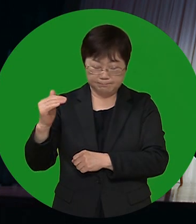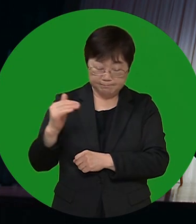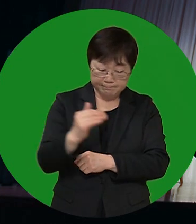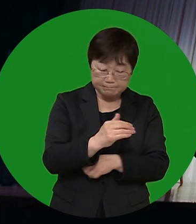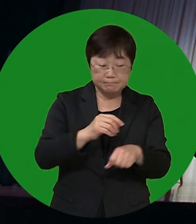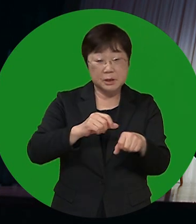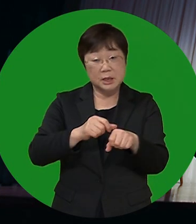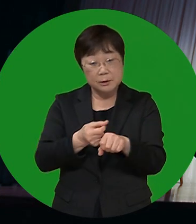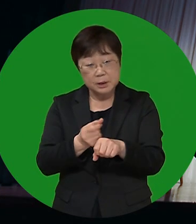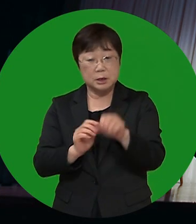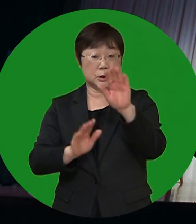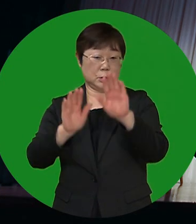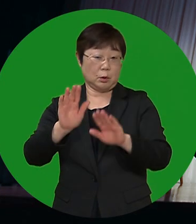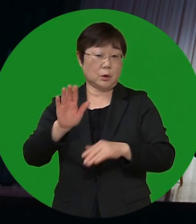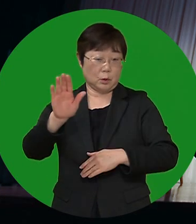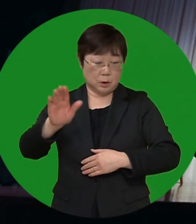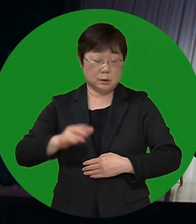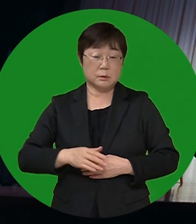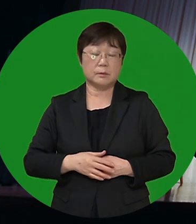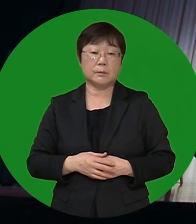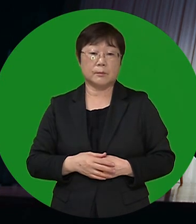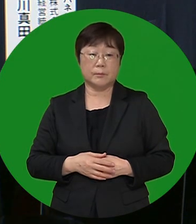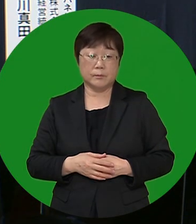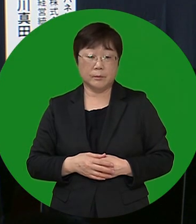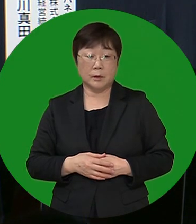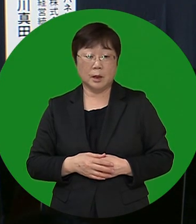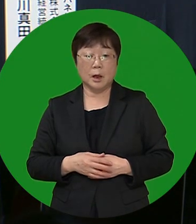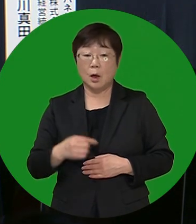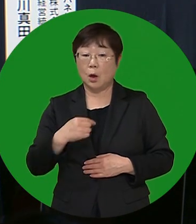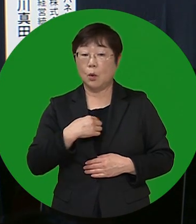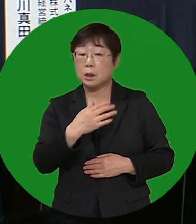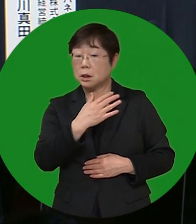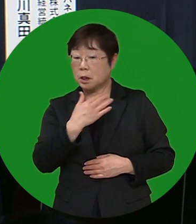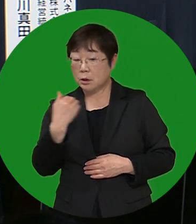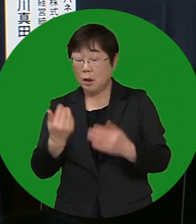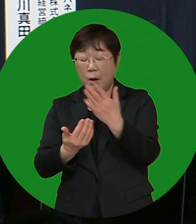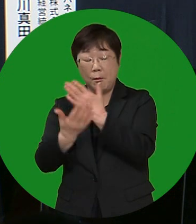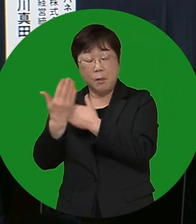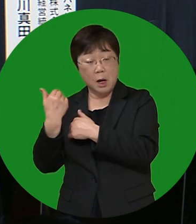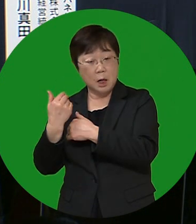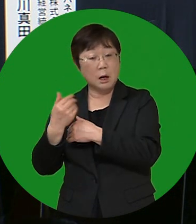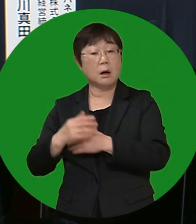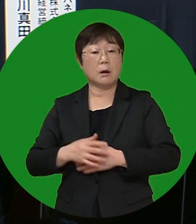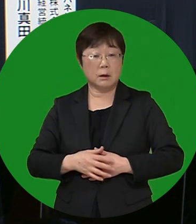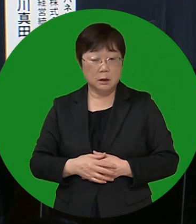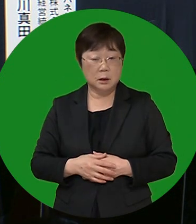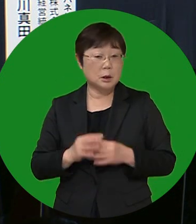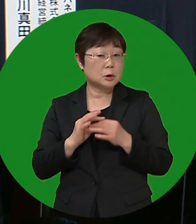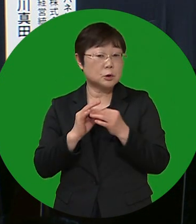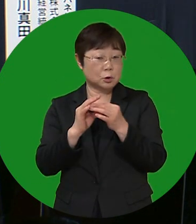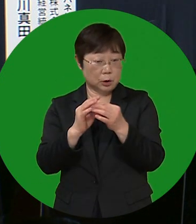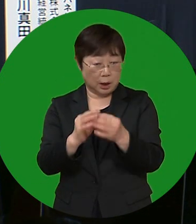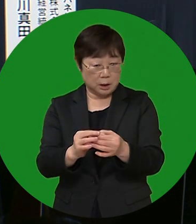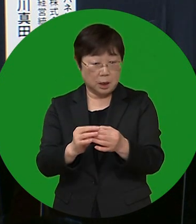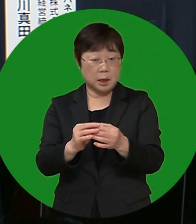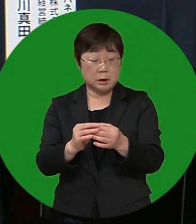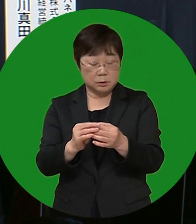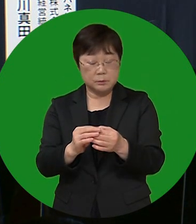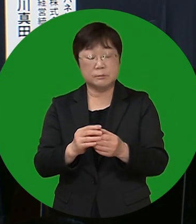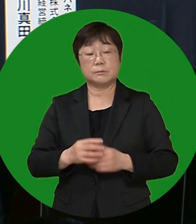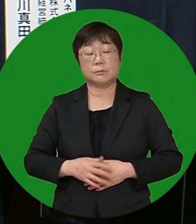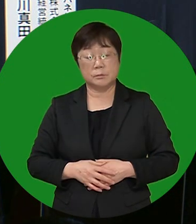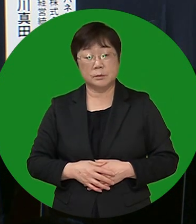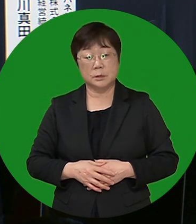厳しいところに来ています私どもが何年も本当に提供し続け